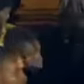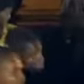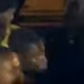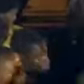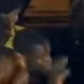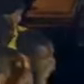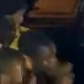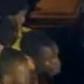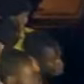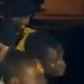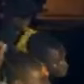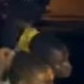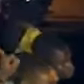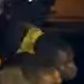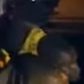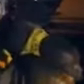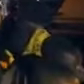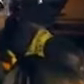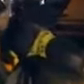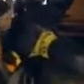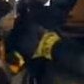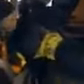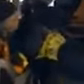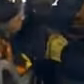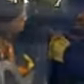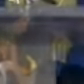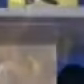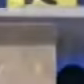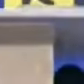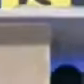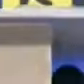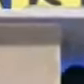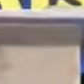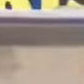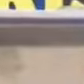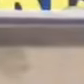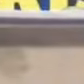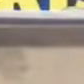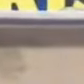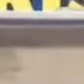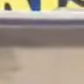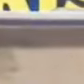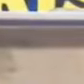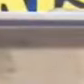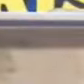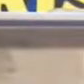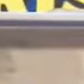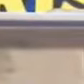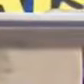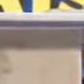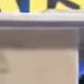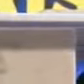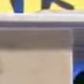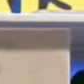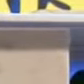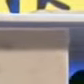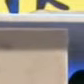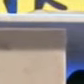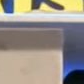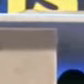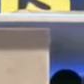jésus ce soir je vous parle de le ministère